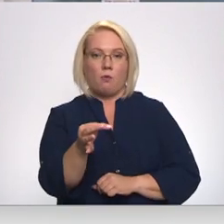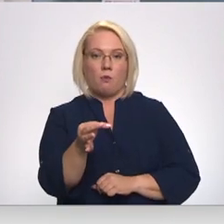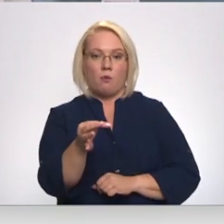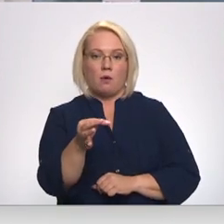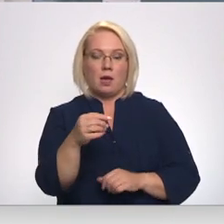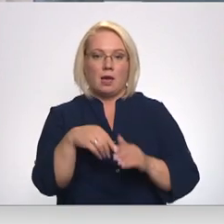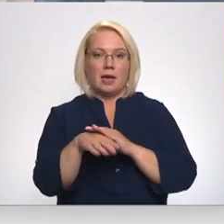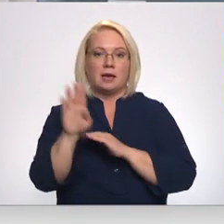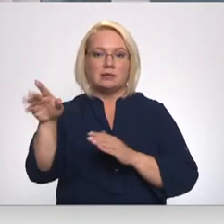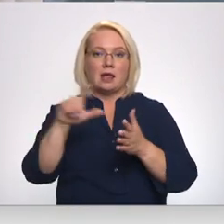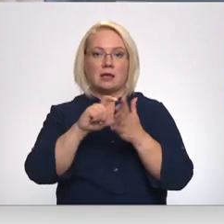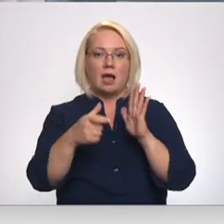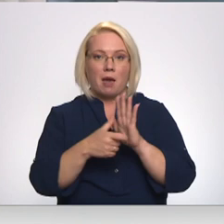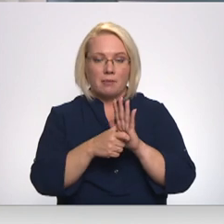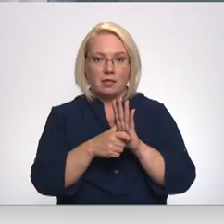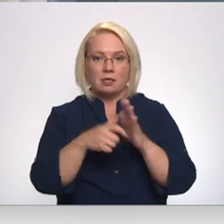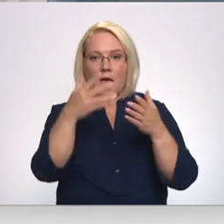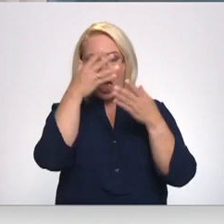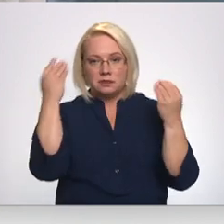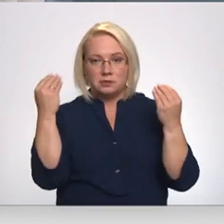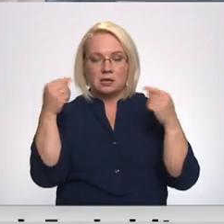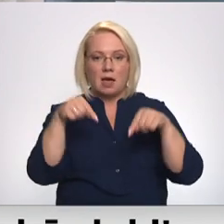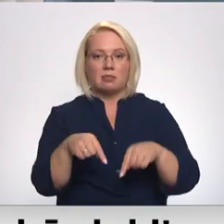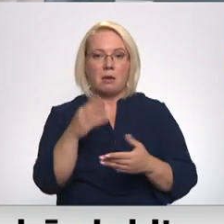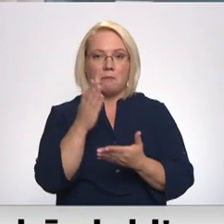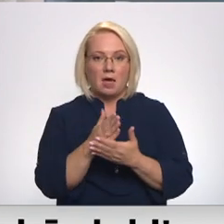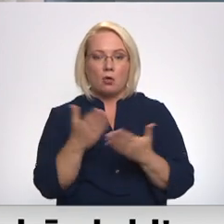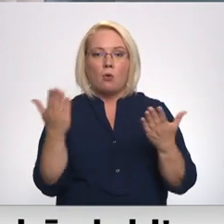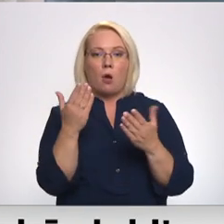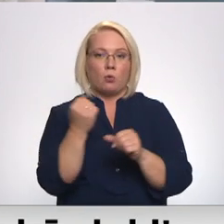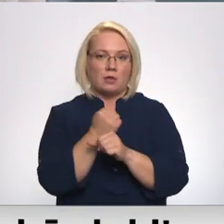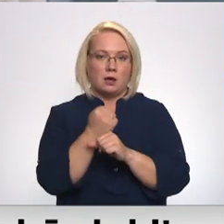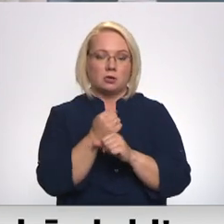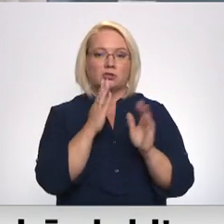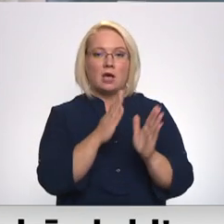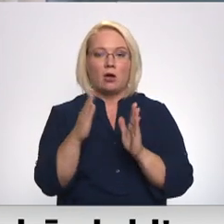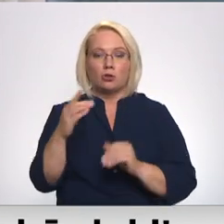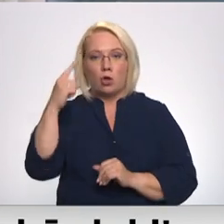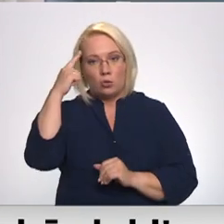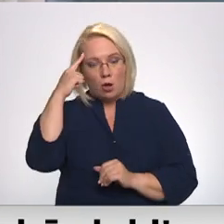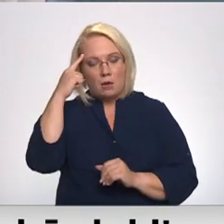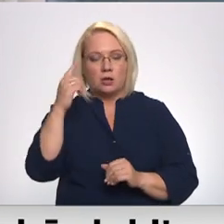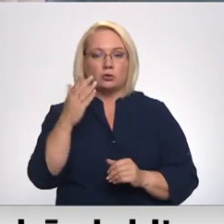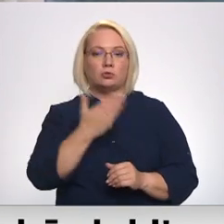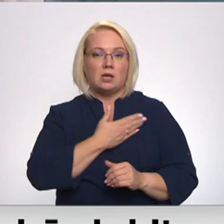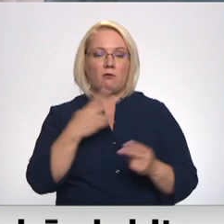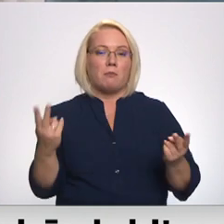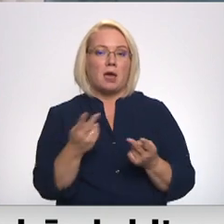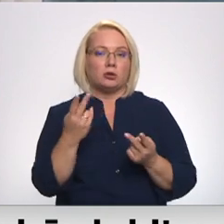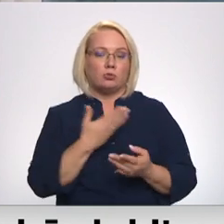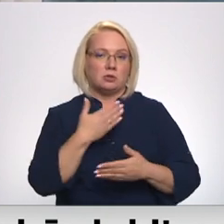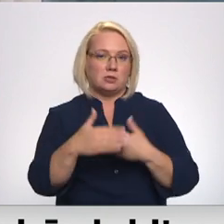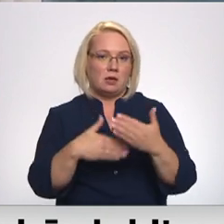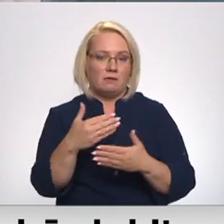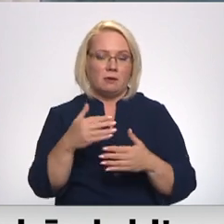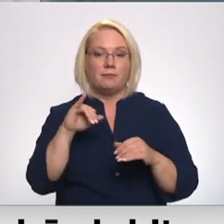iziet no kabinetes, aizmirstiet, ka jūs šeit vispār esat bijuši un ka jūs kaut ko esat darījuši. Sakārtojam savu domas un dzīvojam ierasto dienas dzīvi. Ja rodās